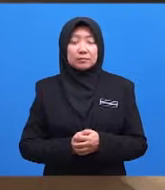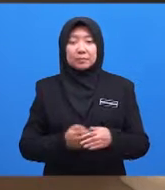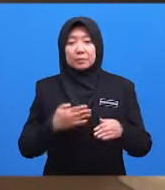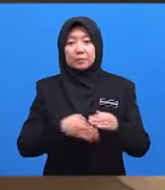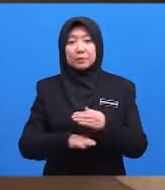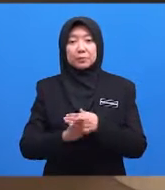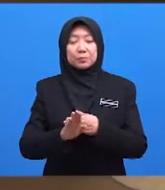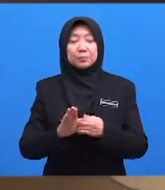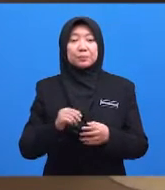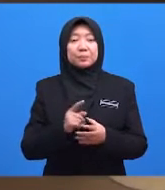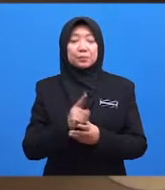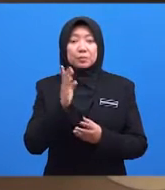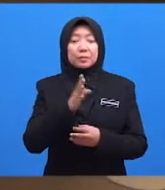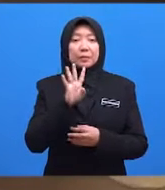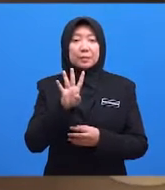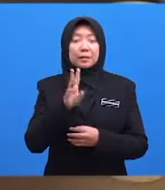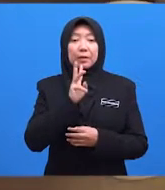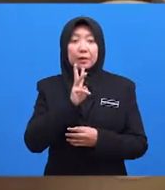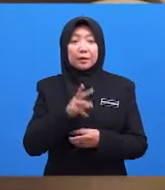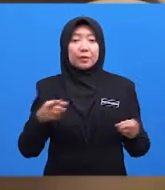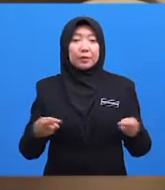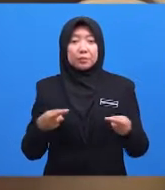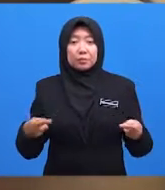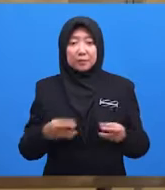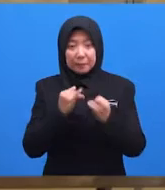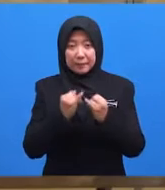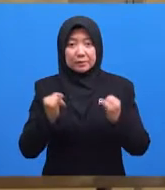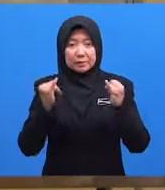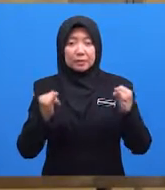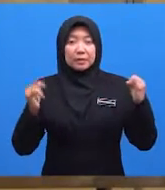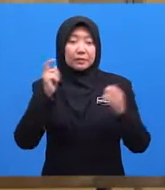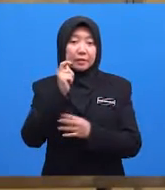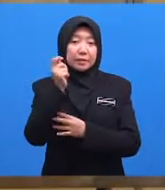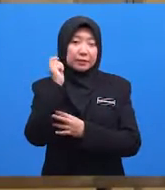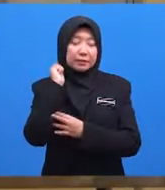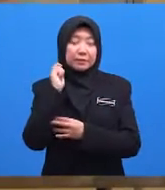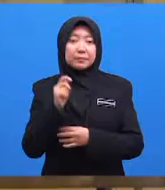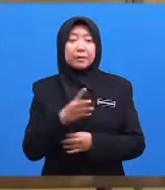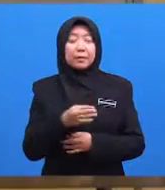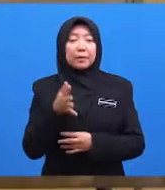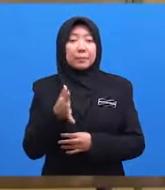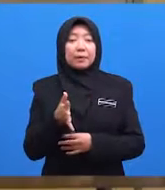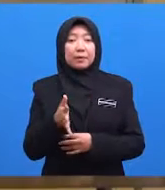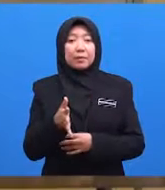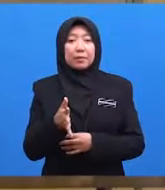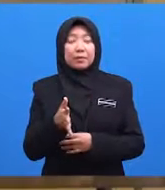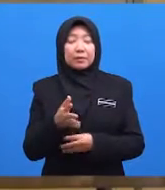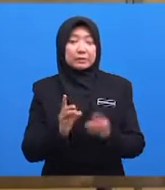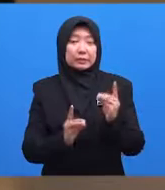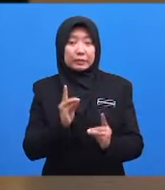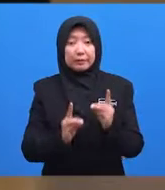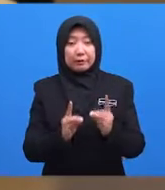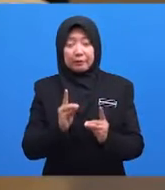Masukkan 1/4 air rebusan pasta tadi dan biarkan sehingga mendidih.